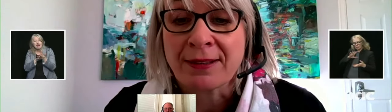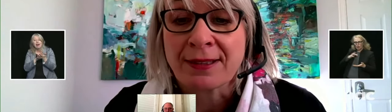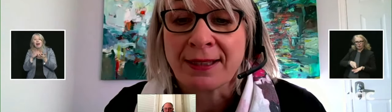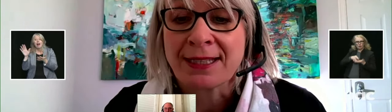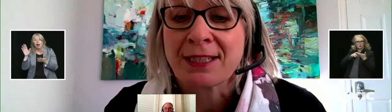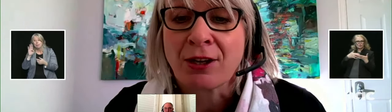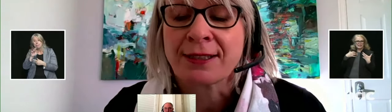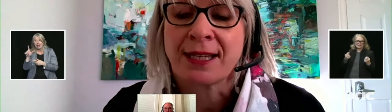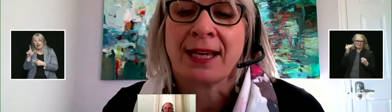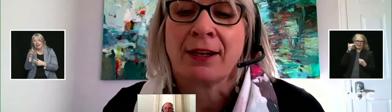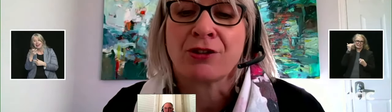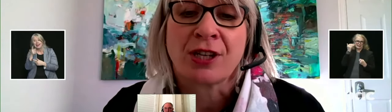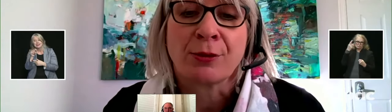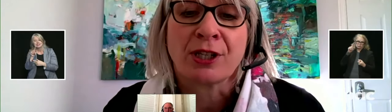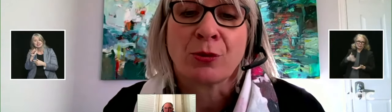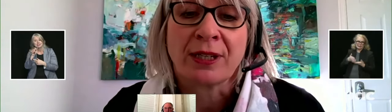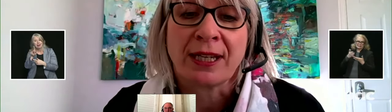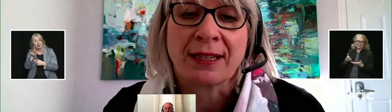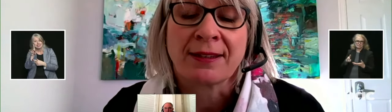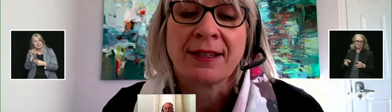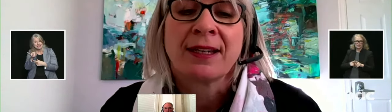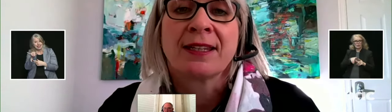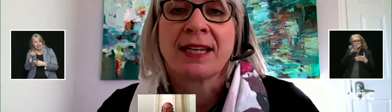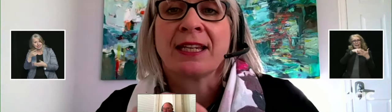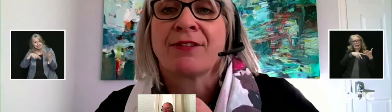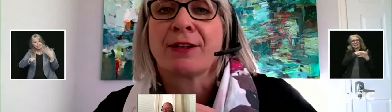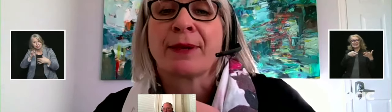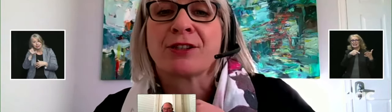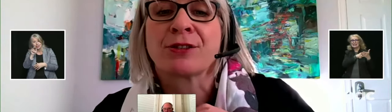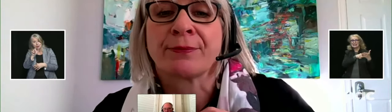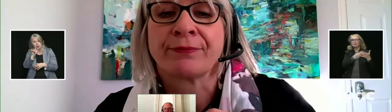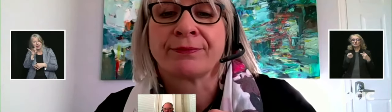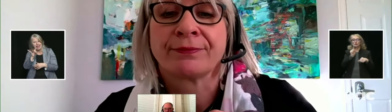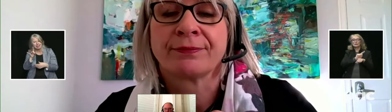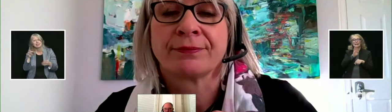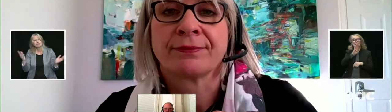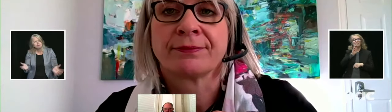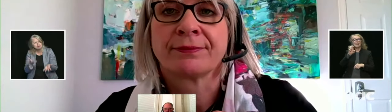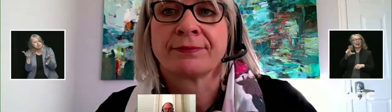for Bell's Let's Talk Day on January 28th. Thank you very much.